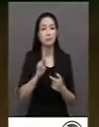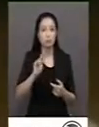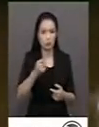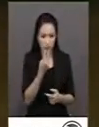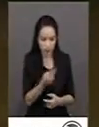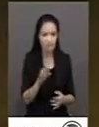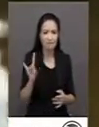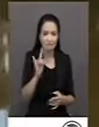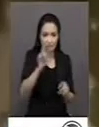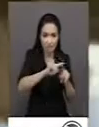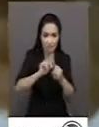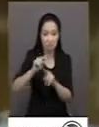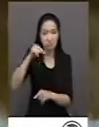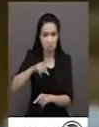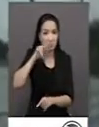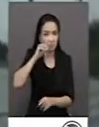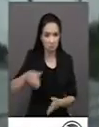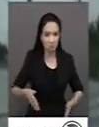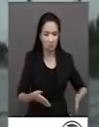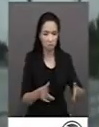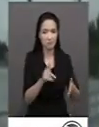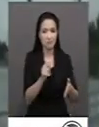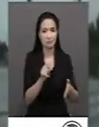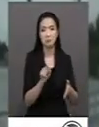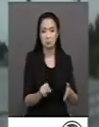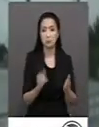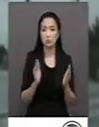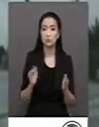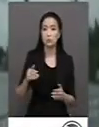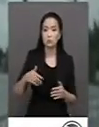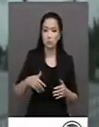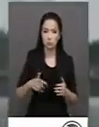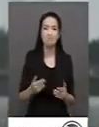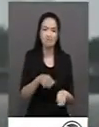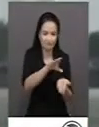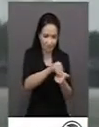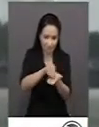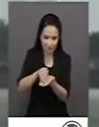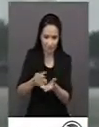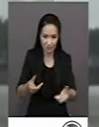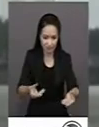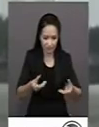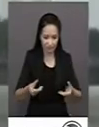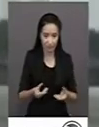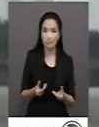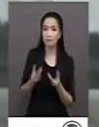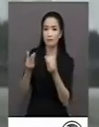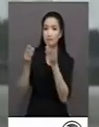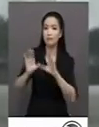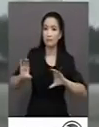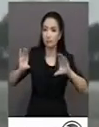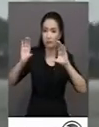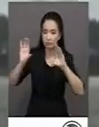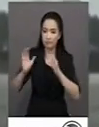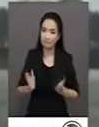จุดนี้ทำให้แม่น้ำบางปะกงท้ายที่สุดแล้วคนในลุ่มน้ำรวบรวมข้อมูลมาเดี๋ยวจะส่งต่อให้รัฐบาล